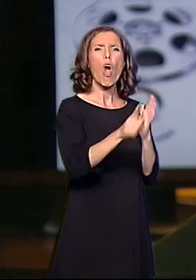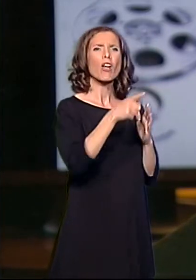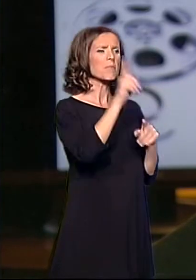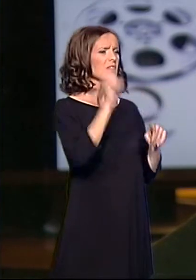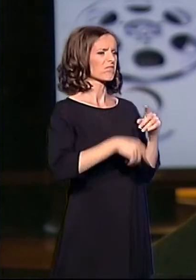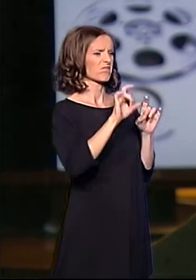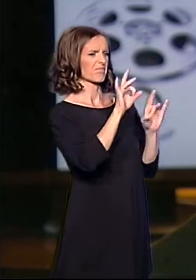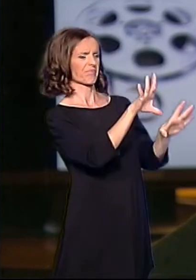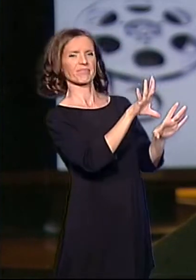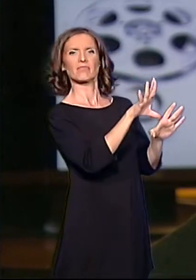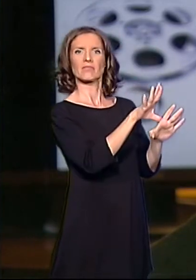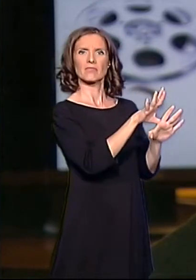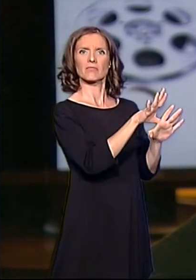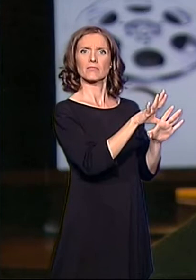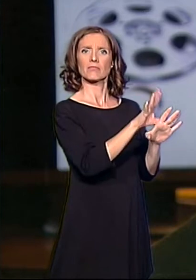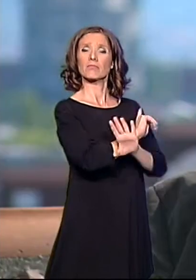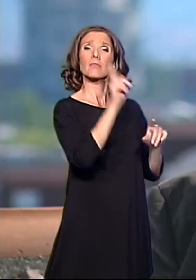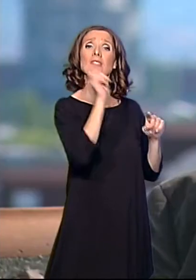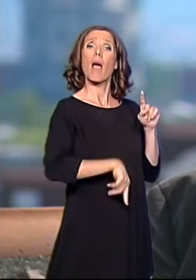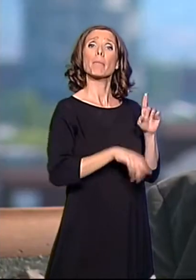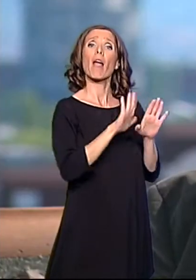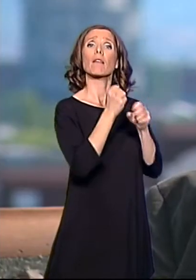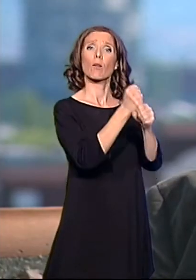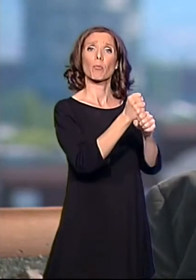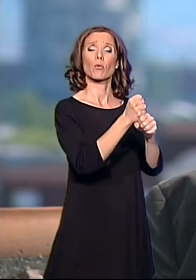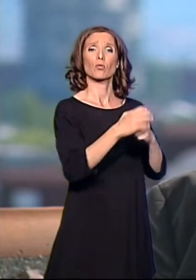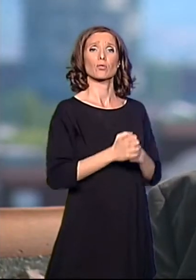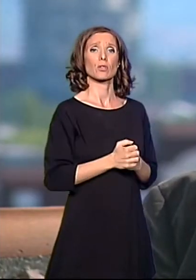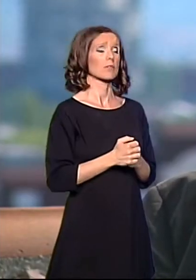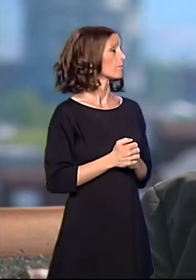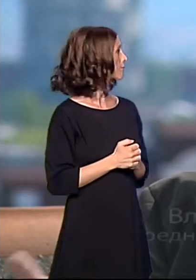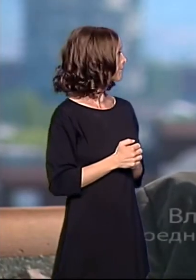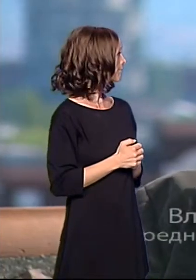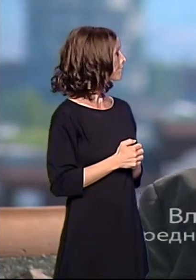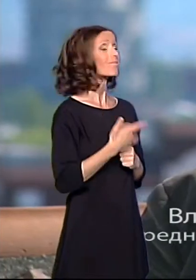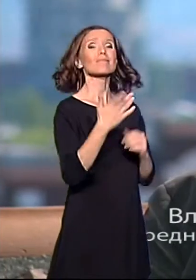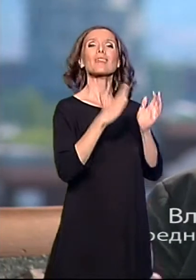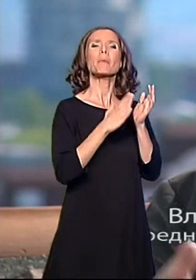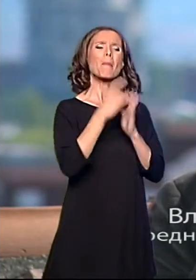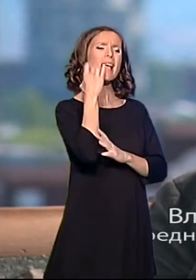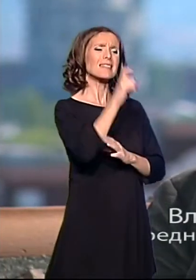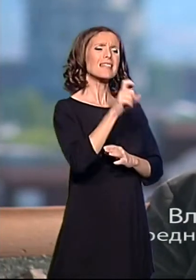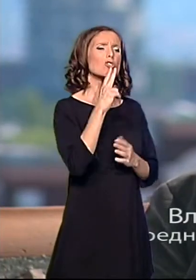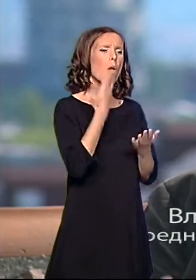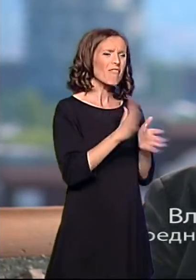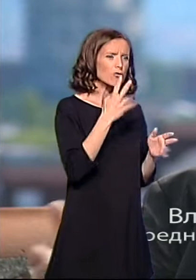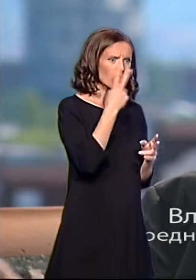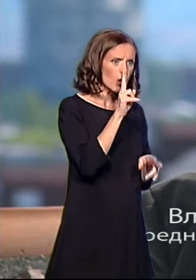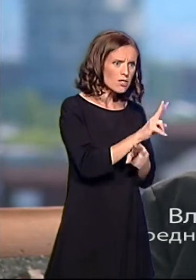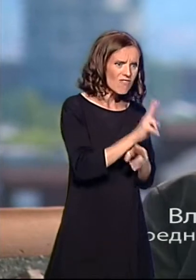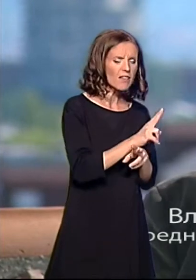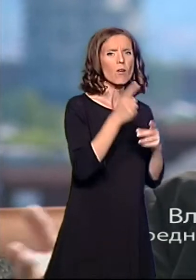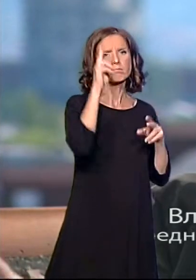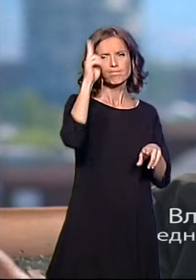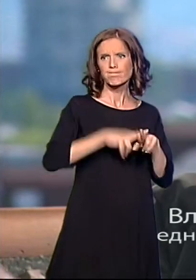i odbačena iz društva. Stradaju Afroamerikanci koji su bili svedoci, koji su odlučili da kažu nešto. Na